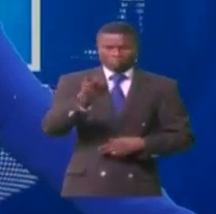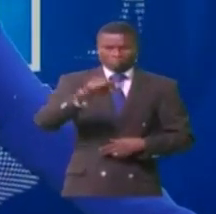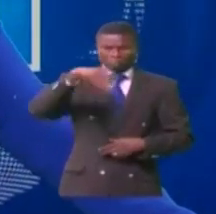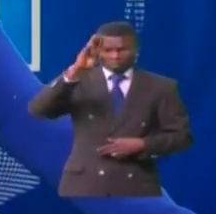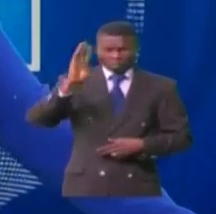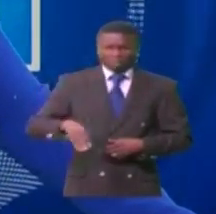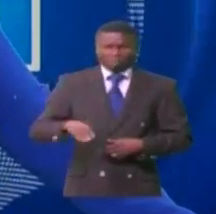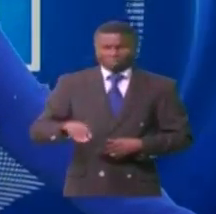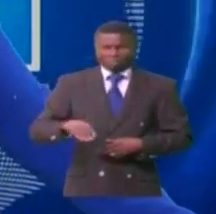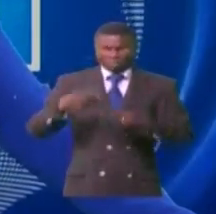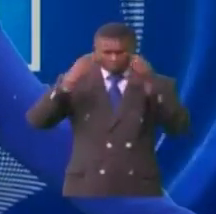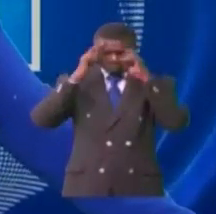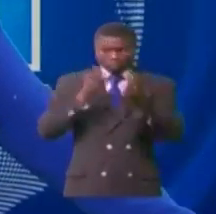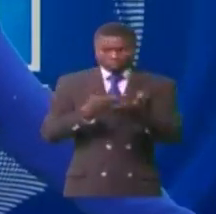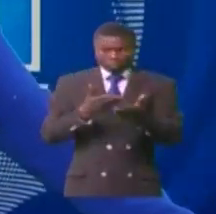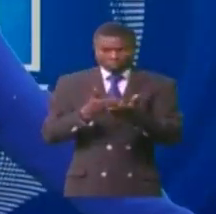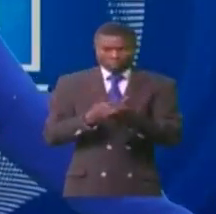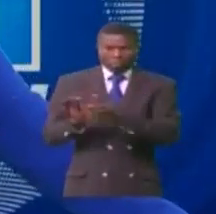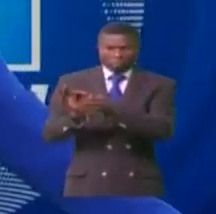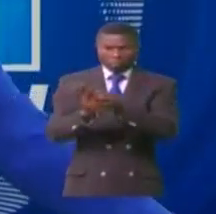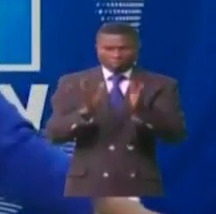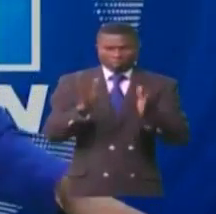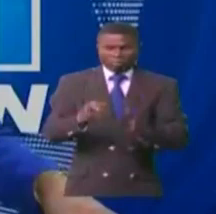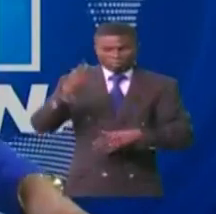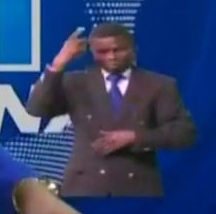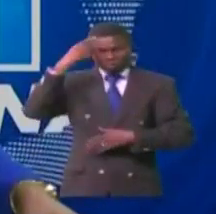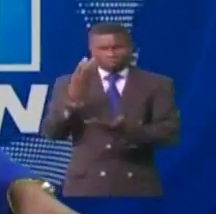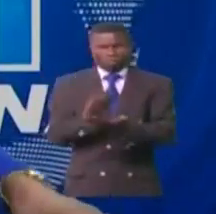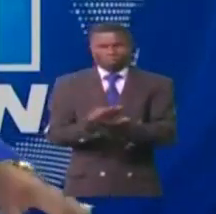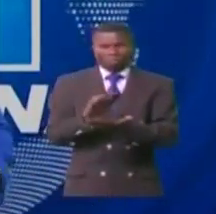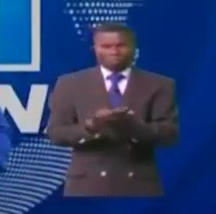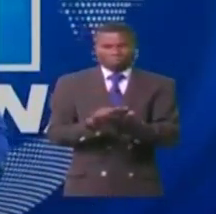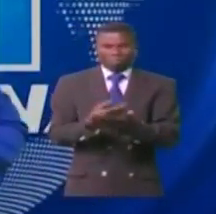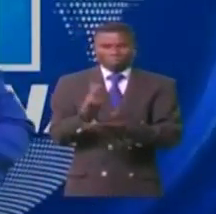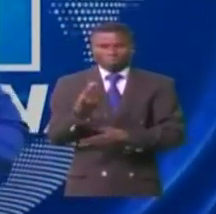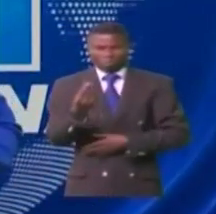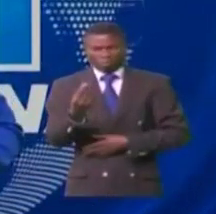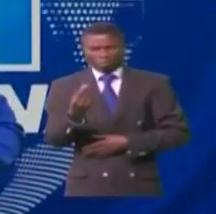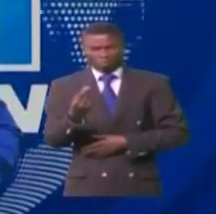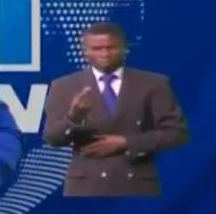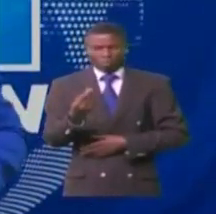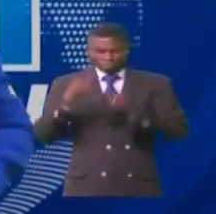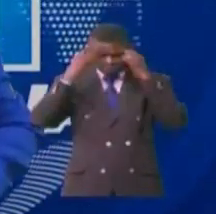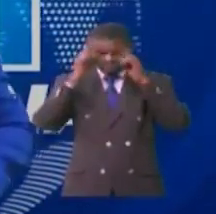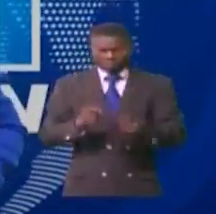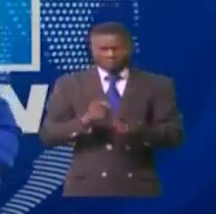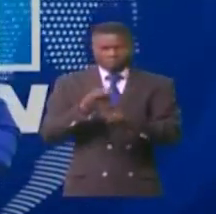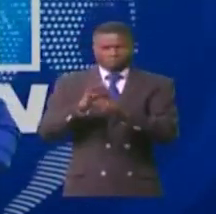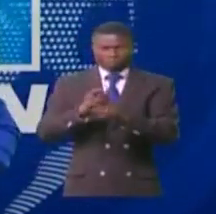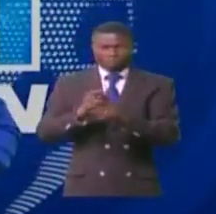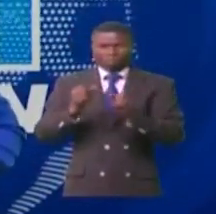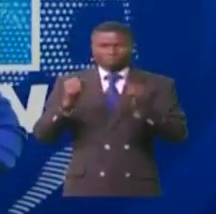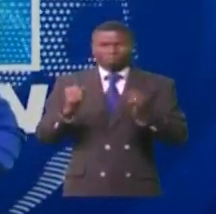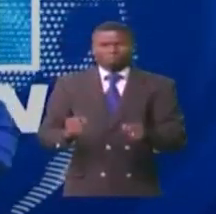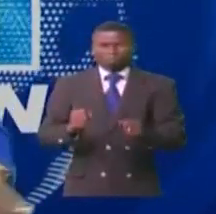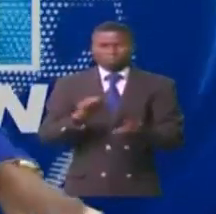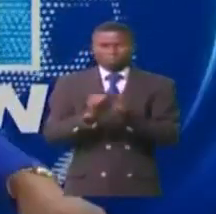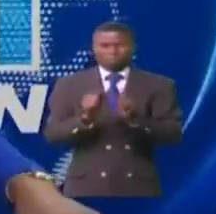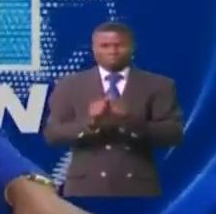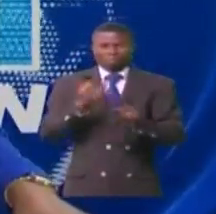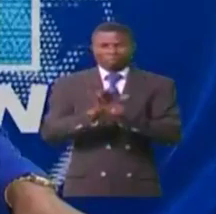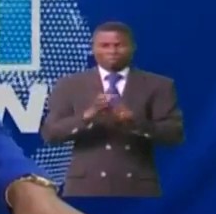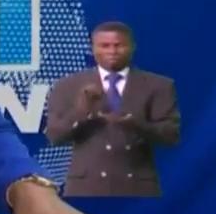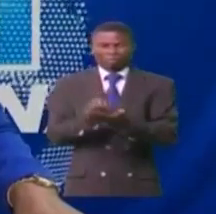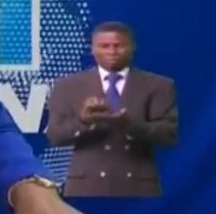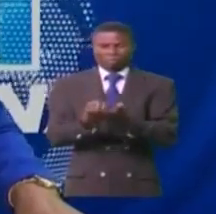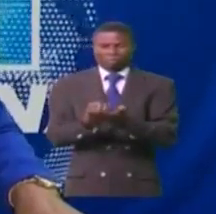sont là les mesures et la coordination de la politique budgétaire et monétaire des mesures prises pour stabiliser le cadre macroéconomique.